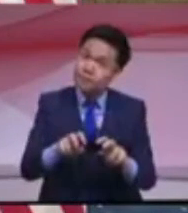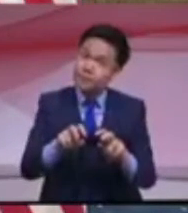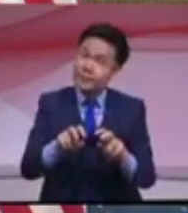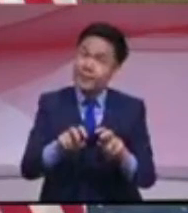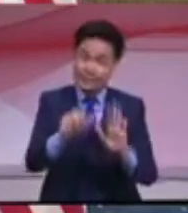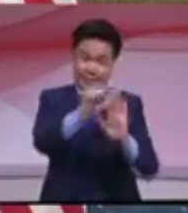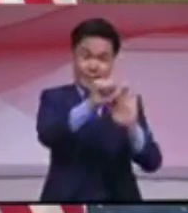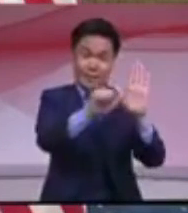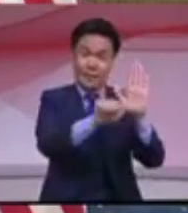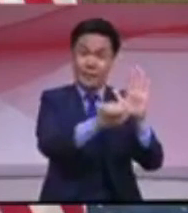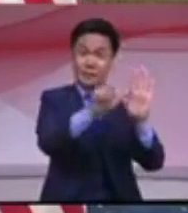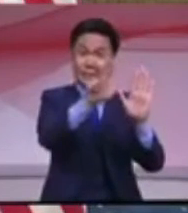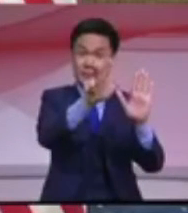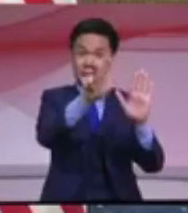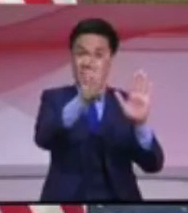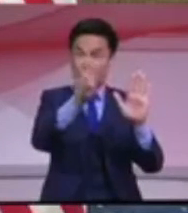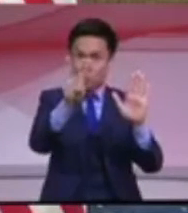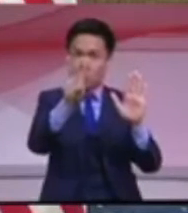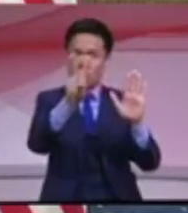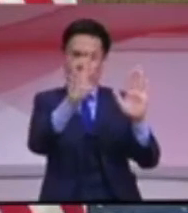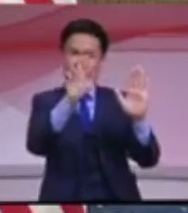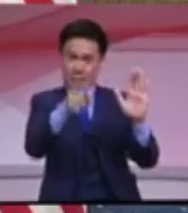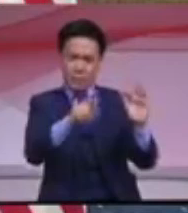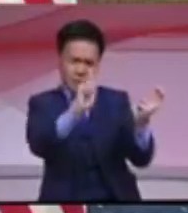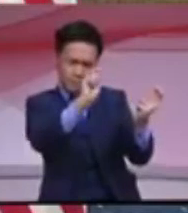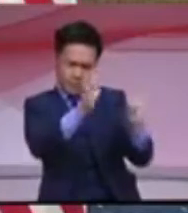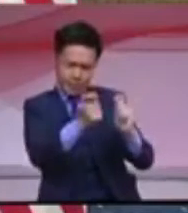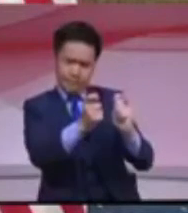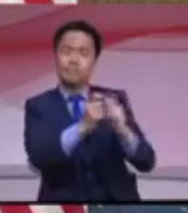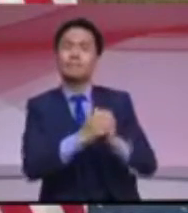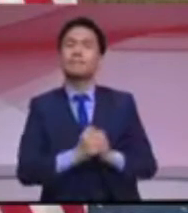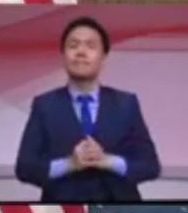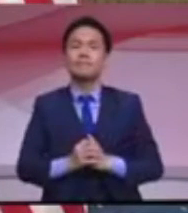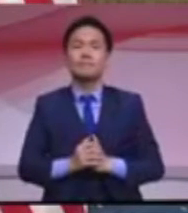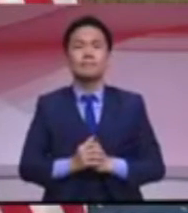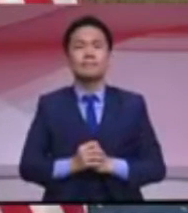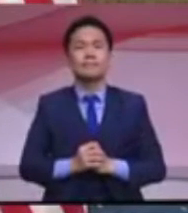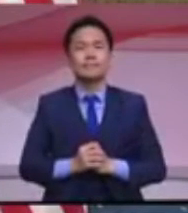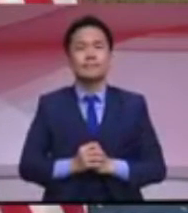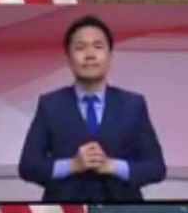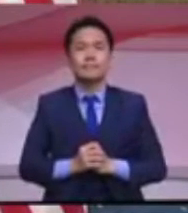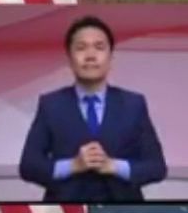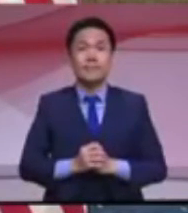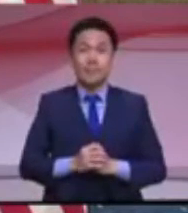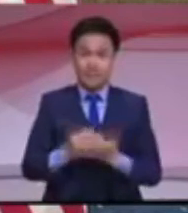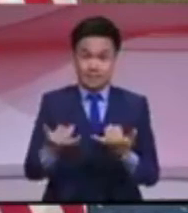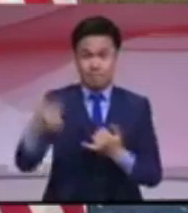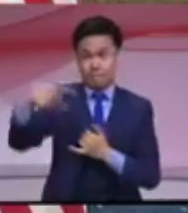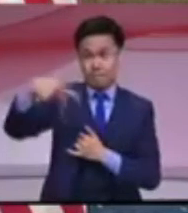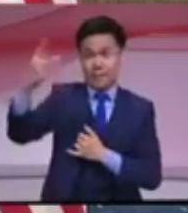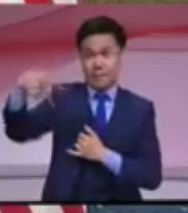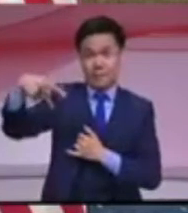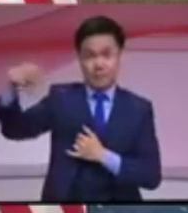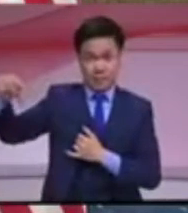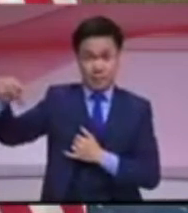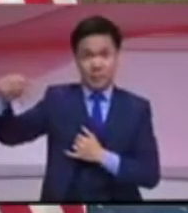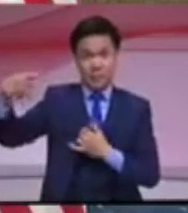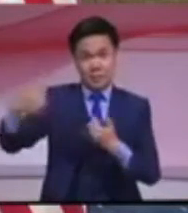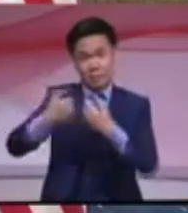aktor 342 itu perlu dipindah terlebih dahulu Hai walaupun pipi